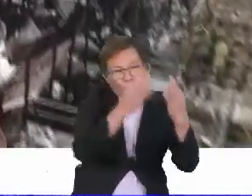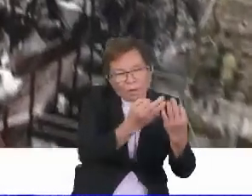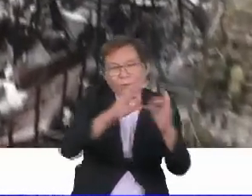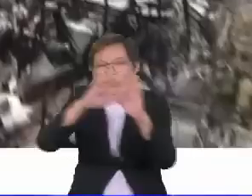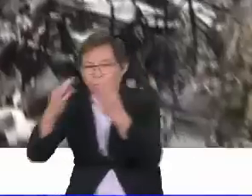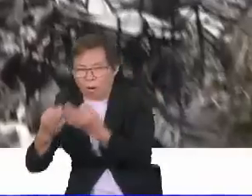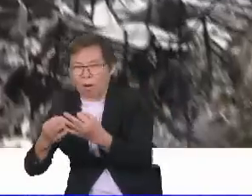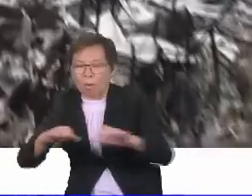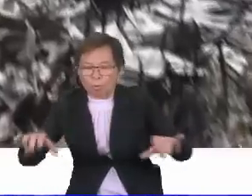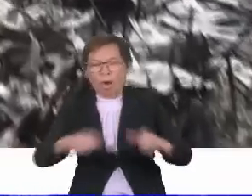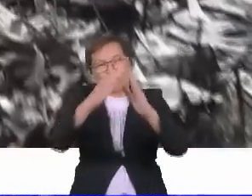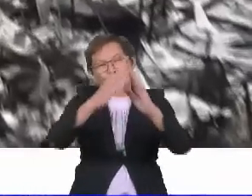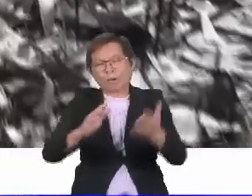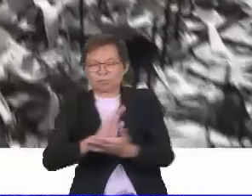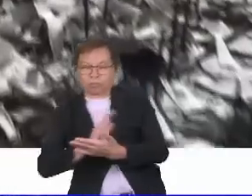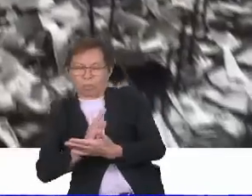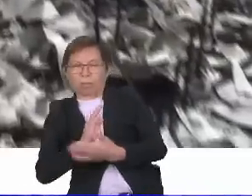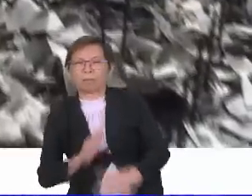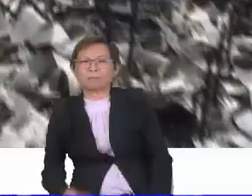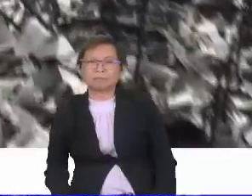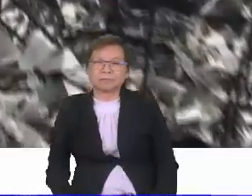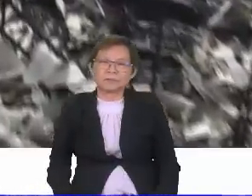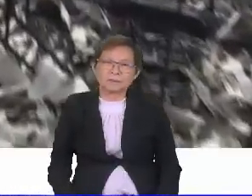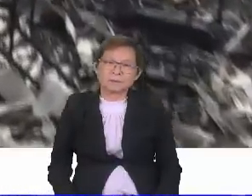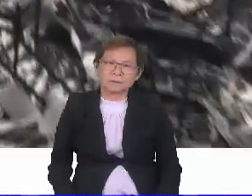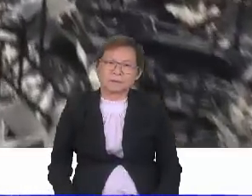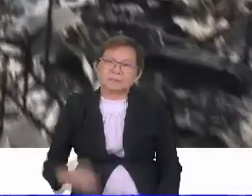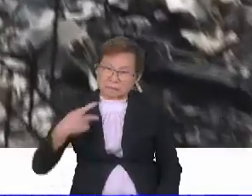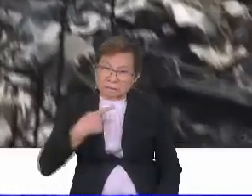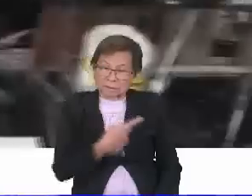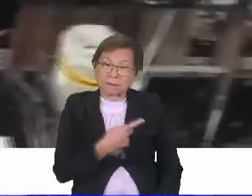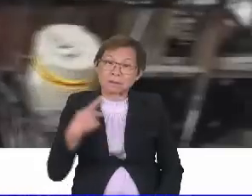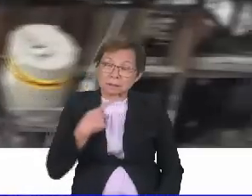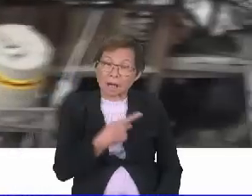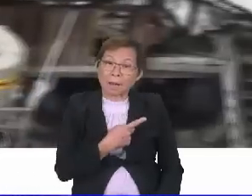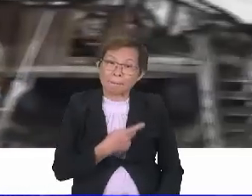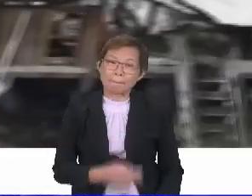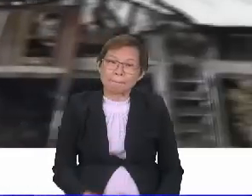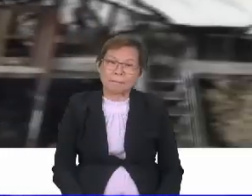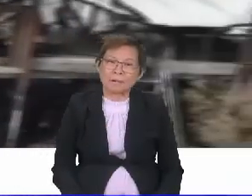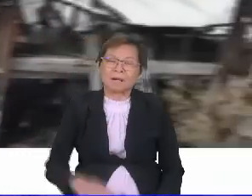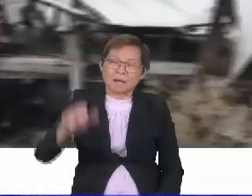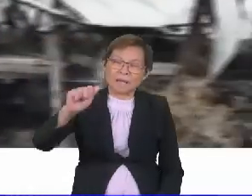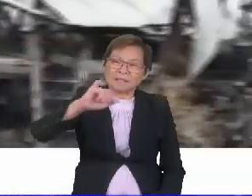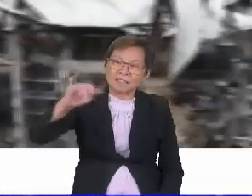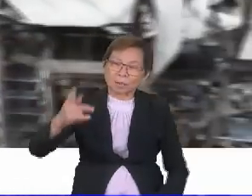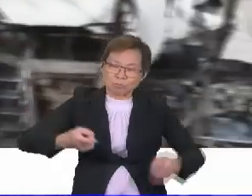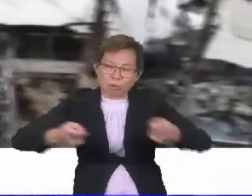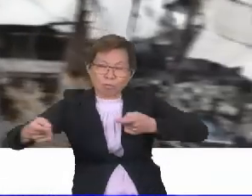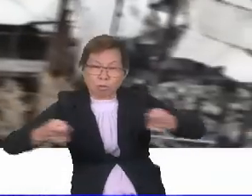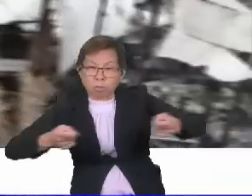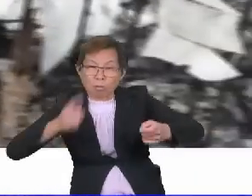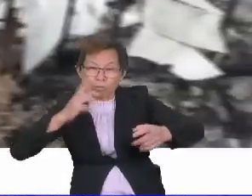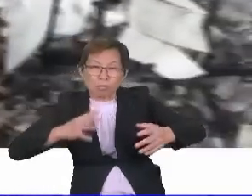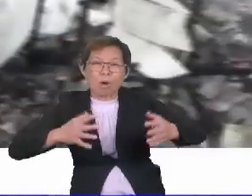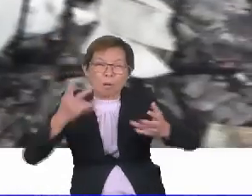tempat tinggal sementara lah sementara itu kita akan di pihak kesehatan kuasa pengurusan Bencana